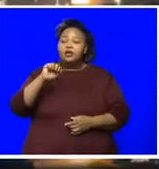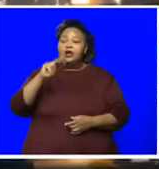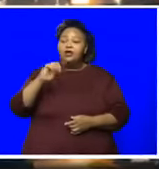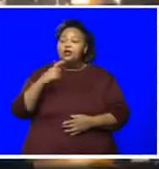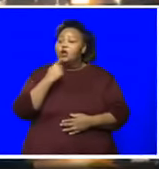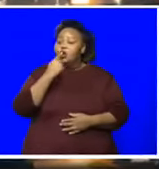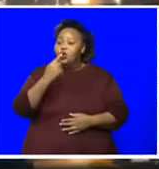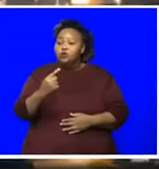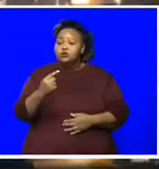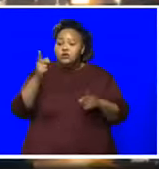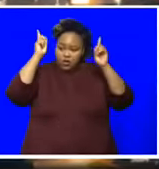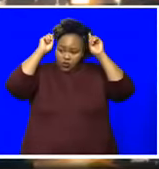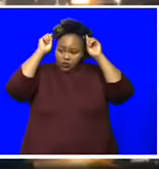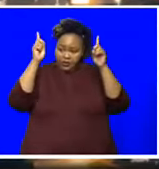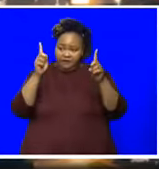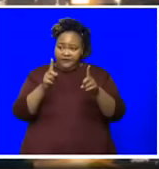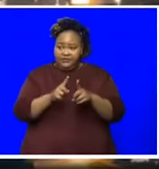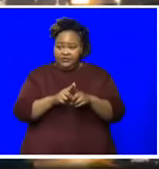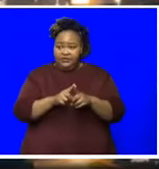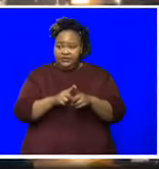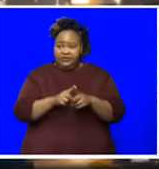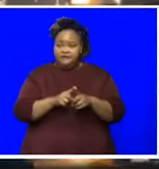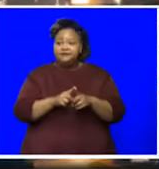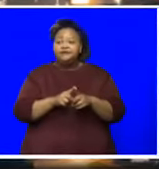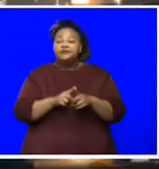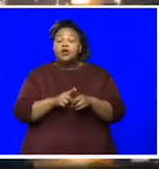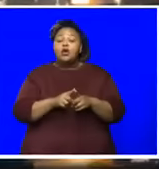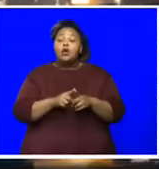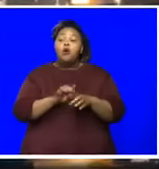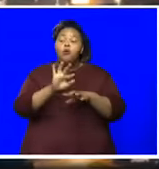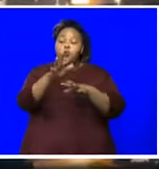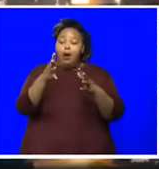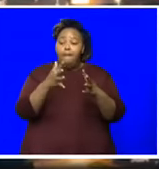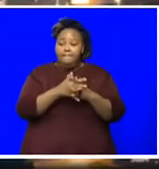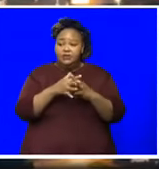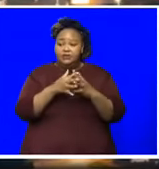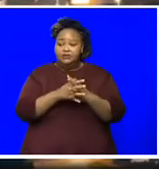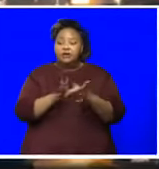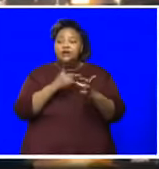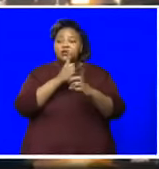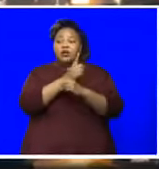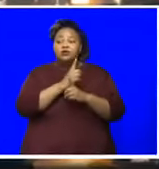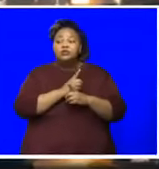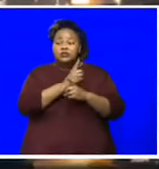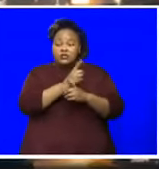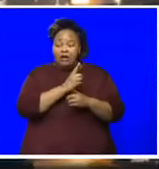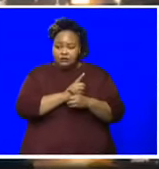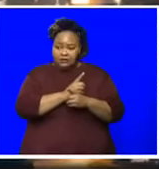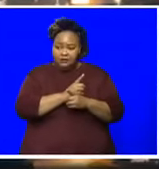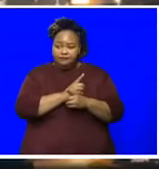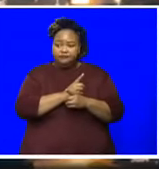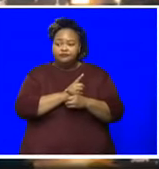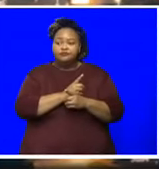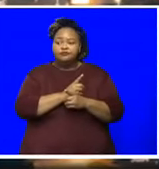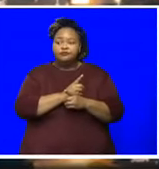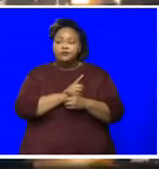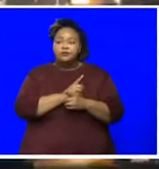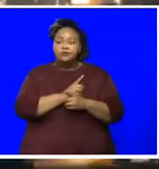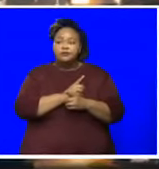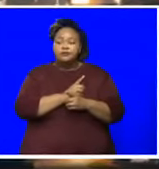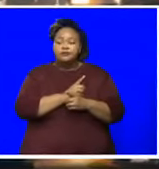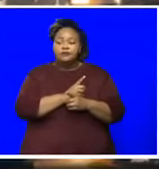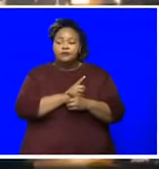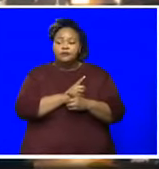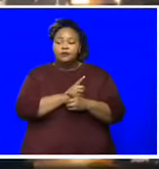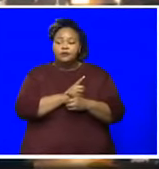isinethe enyuvesi ihlangene lomuhla kutawubukisana ngesimo lesiphocelela ukuthi igcine noma ke lesaphocelela